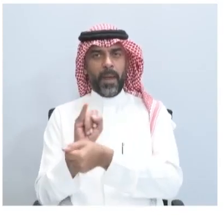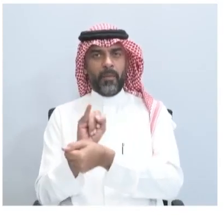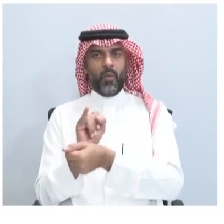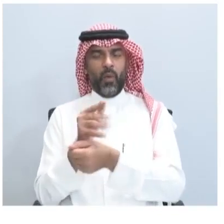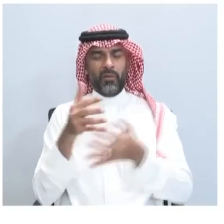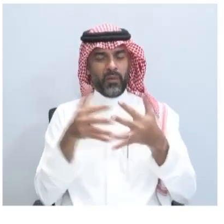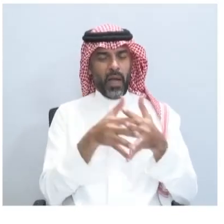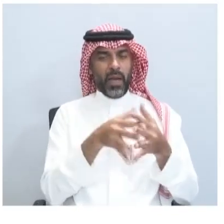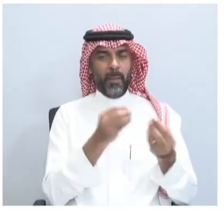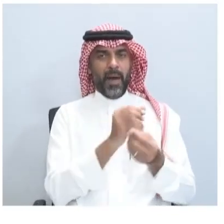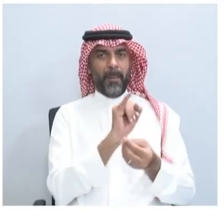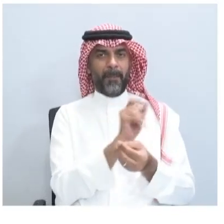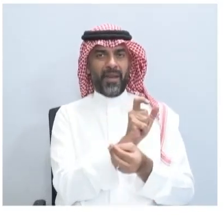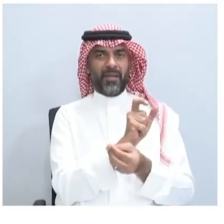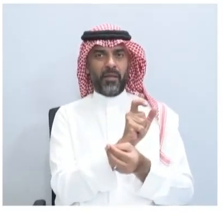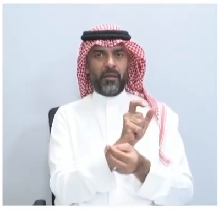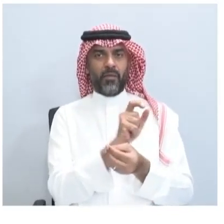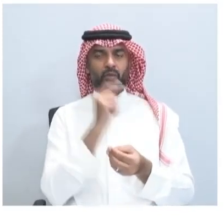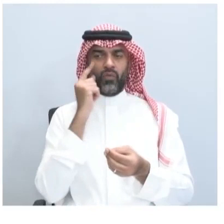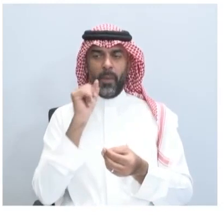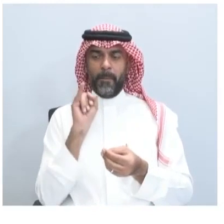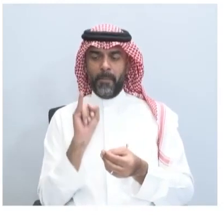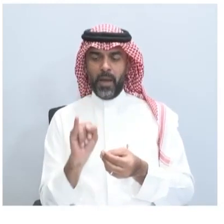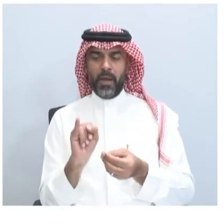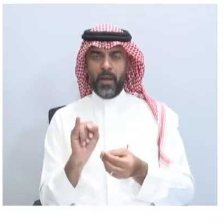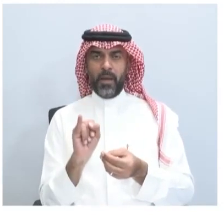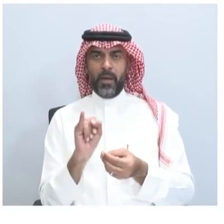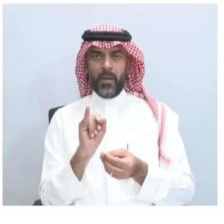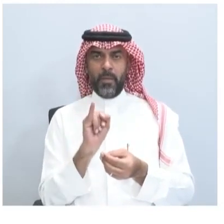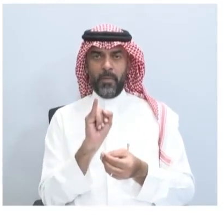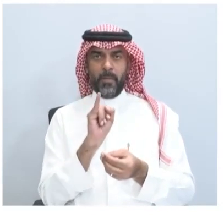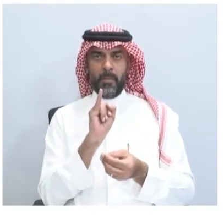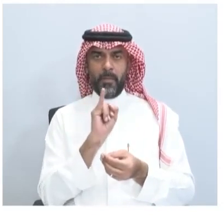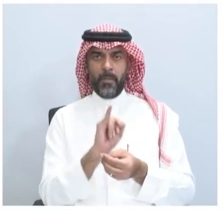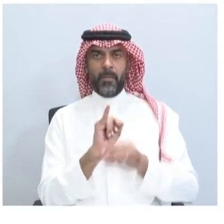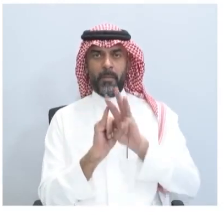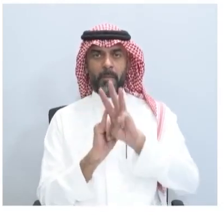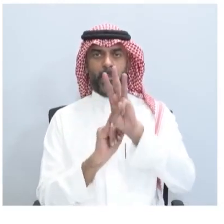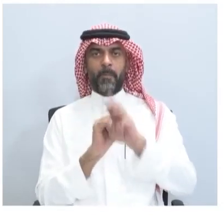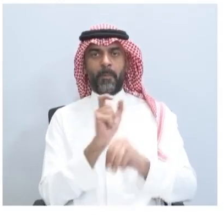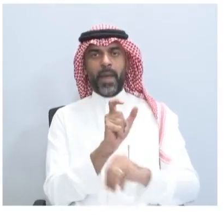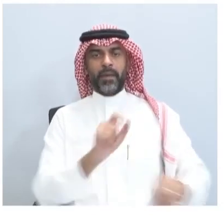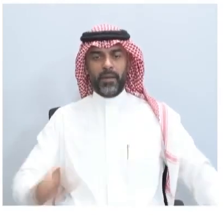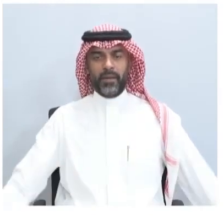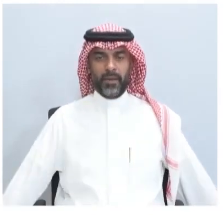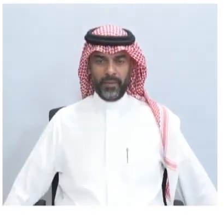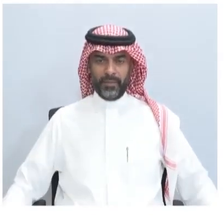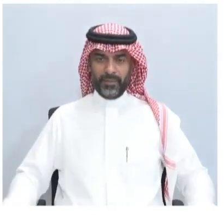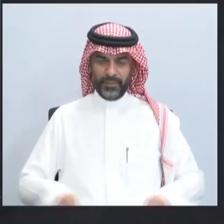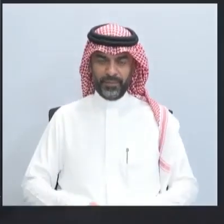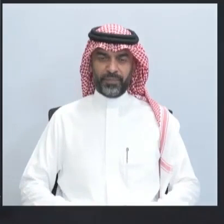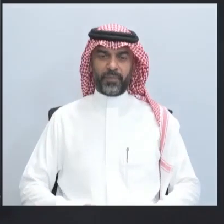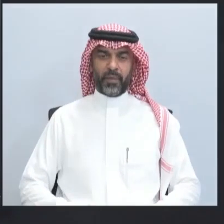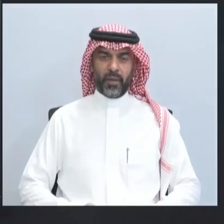ميمي من ولذلك من من اصبحت كالكلمه الواحده ممن